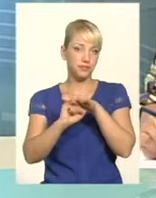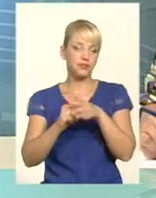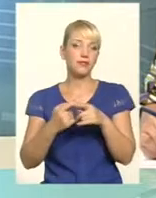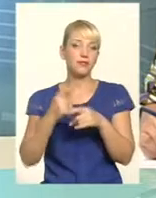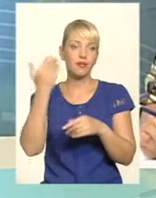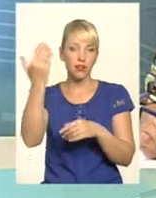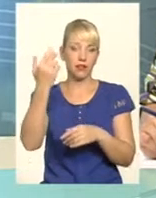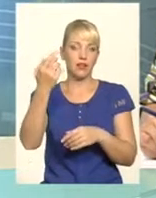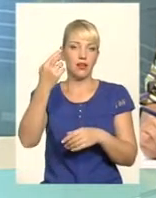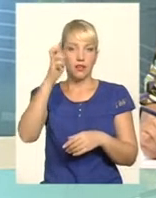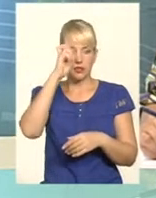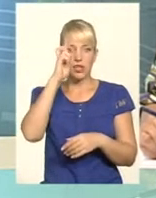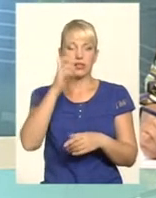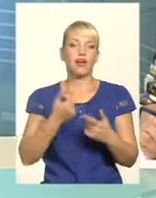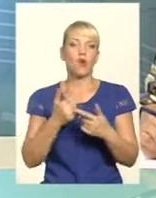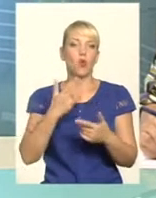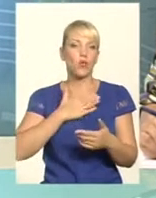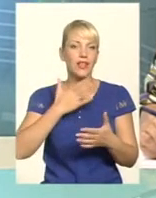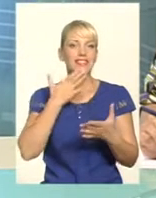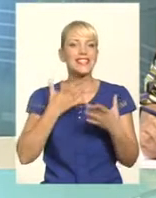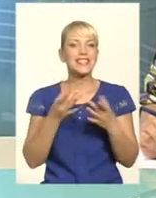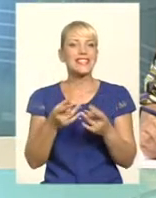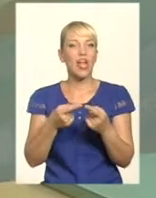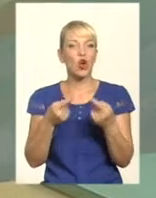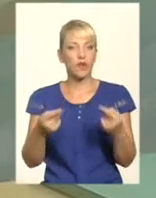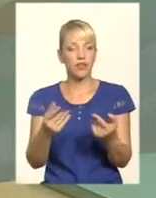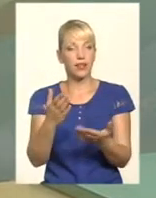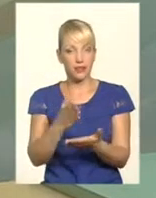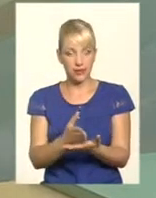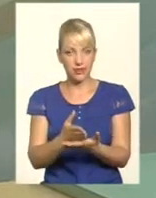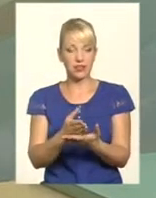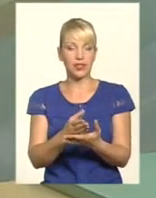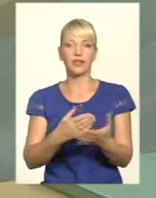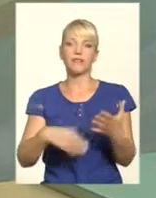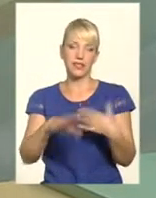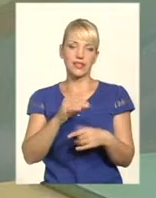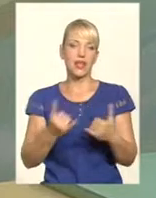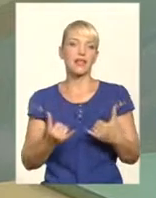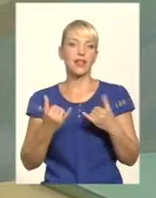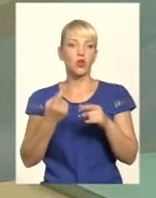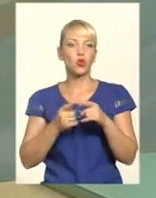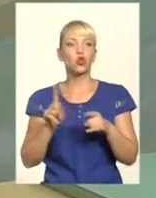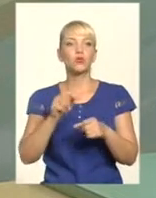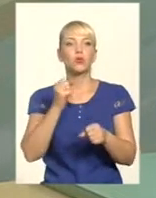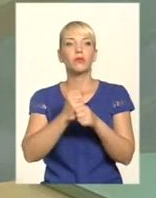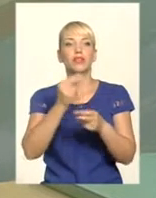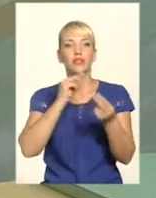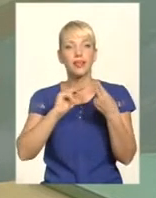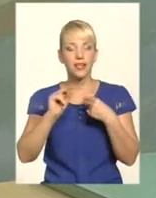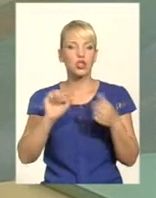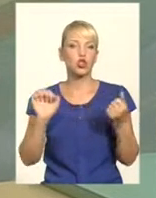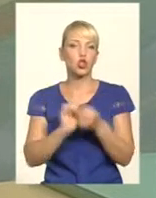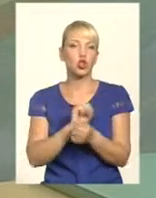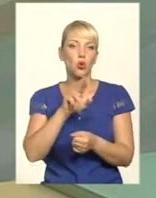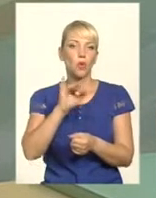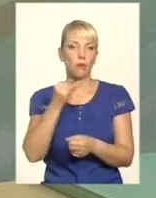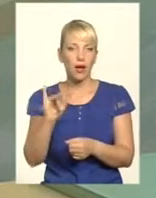нас сировина є, своя власна, є все для того, щоб зробити кращий сухпай, передбачений для військових. Я думаю,